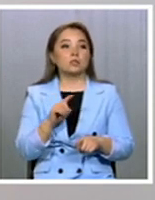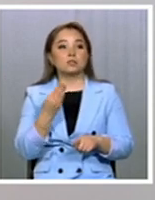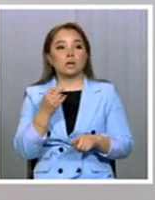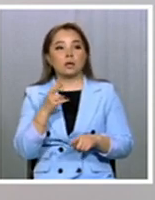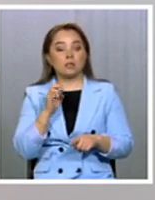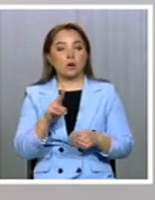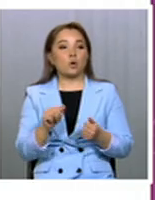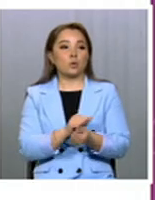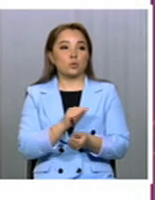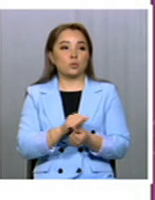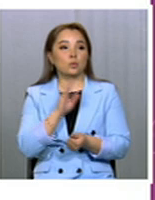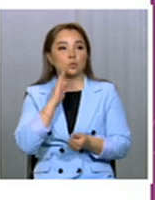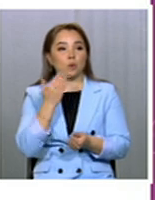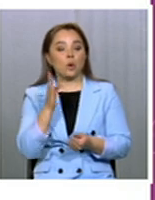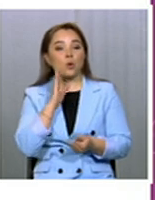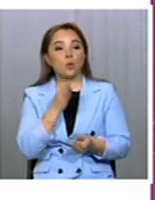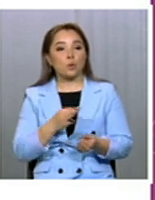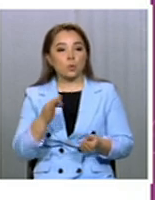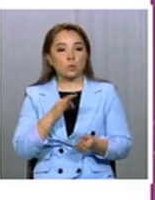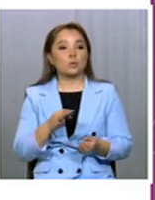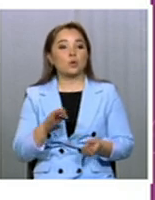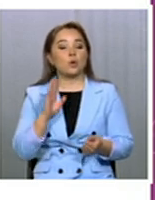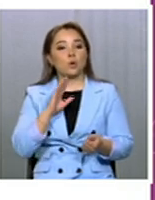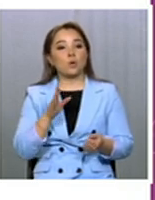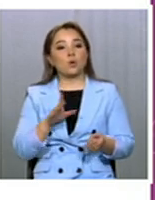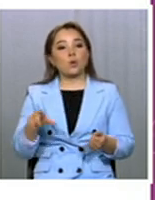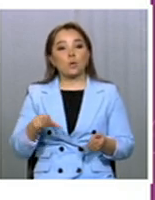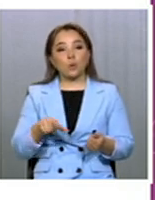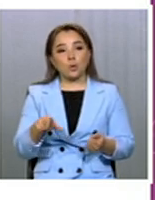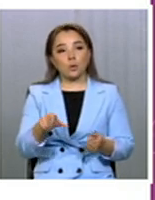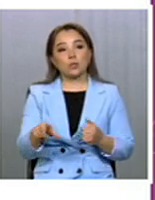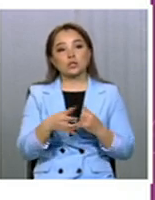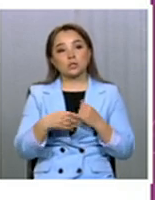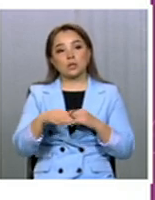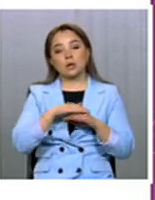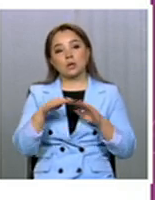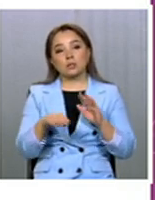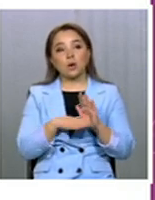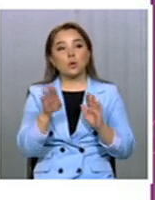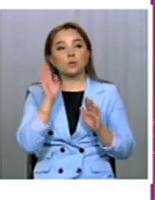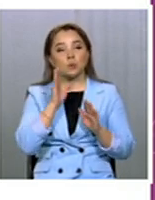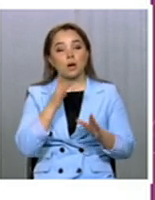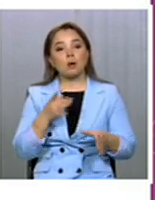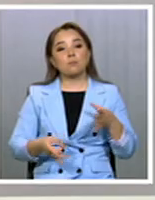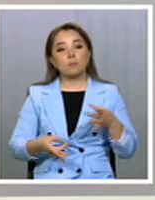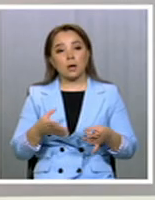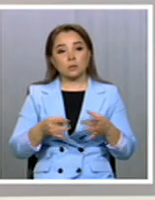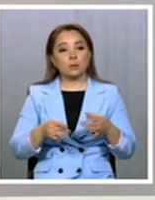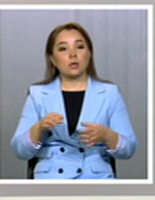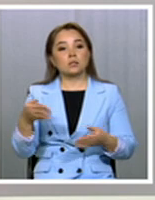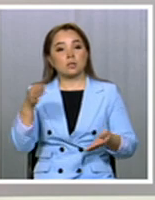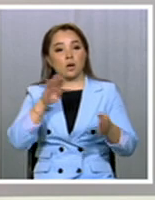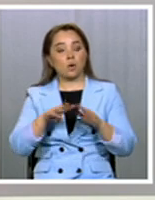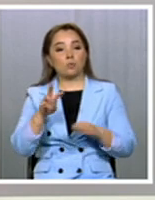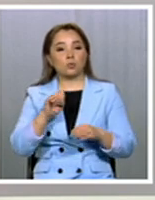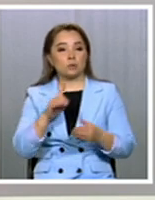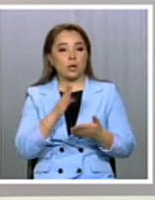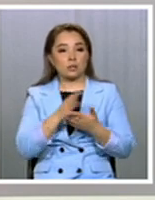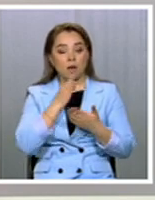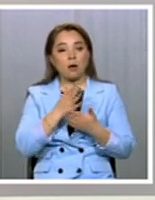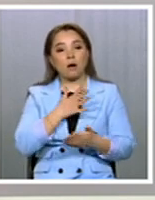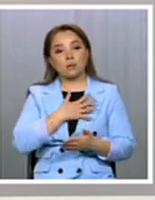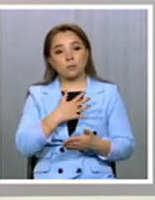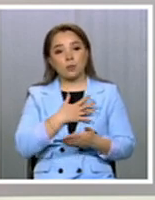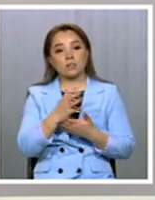жатады. Өзен, көл, жер асты сулары, батпақ, тау мұздықтары. Атмосфералық